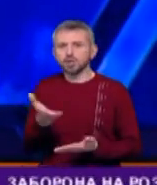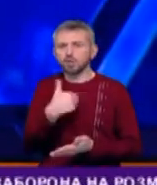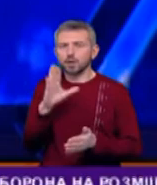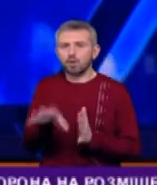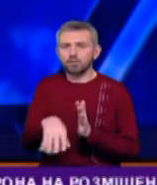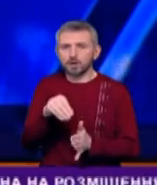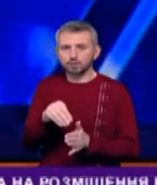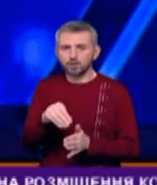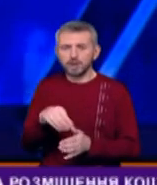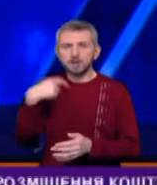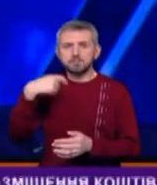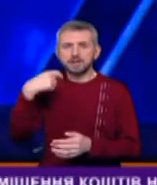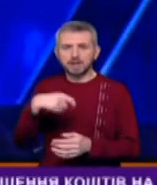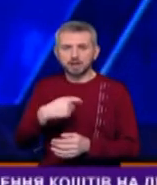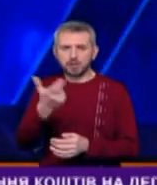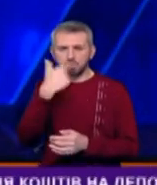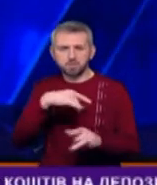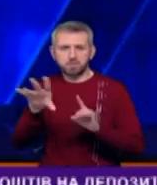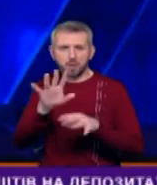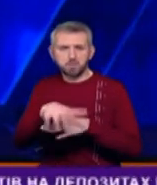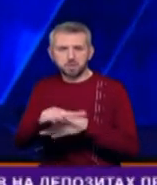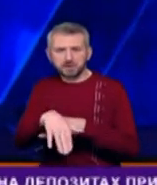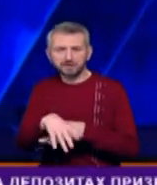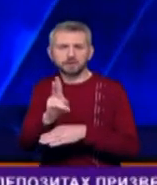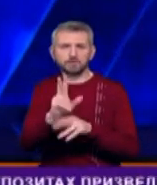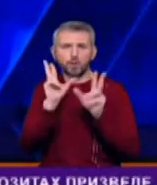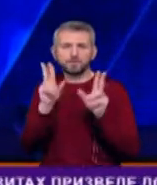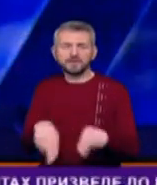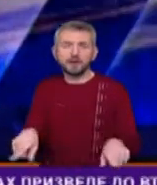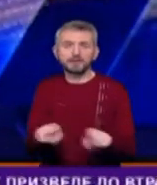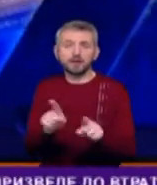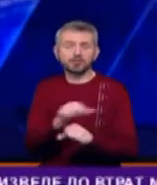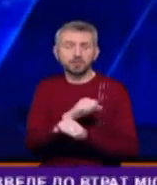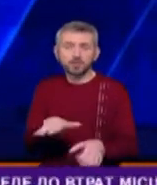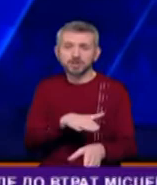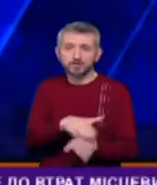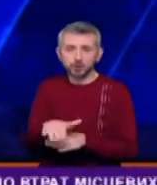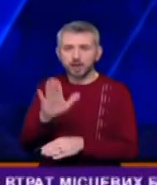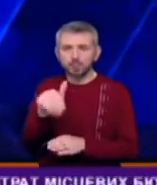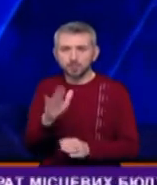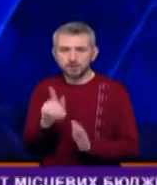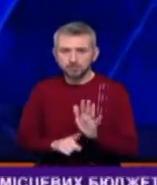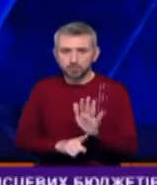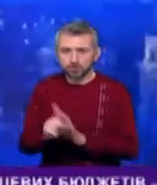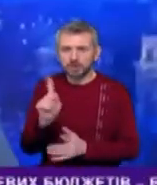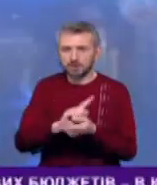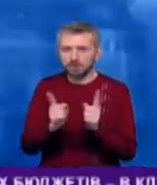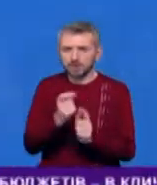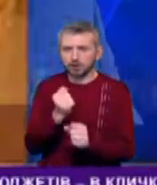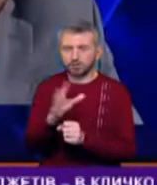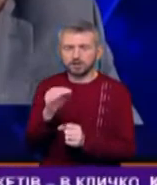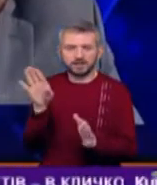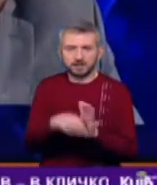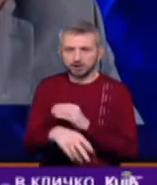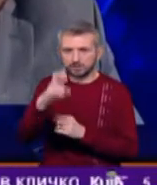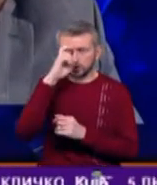оберемо президента-популіста, який обіцяє таке, що не можна виконати, і потім почне, ну, навпаки, робити все гірше в